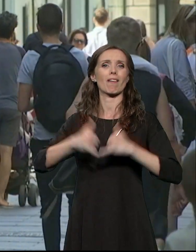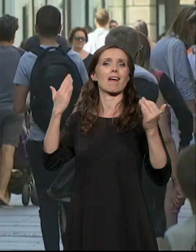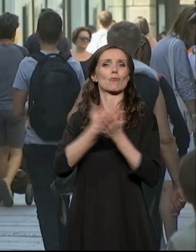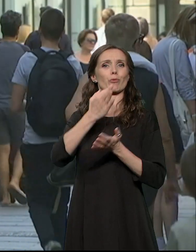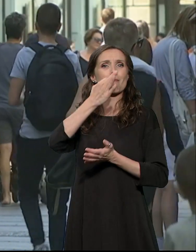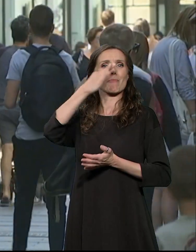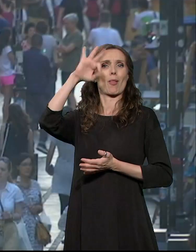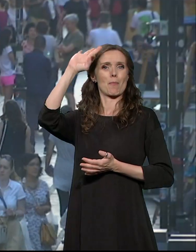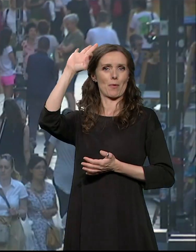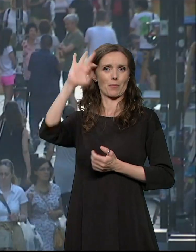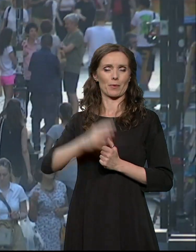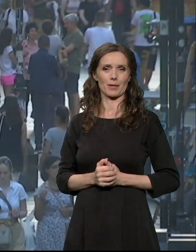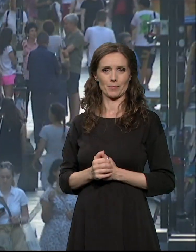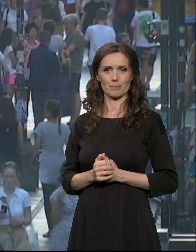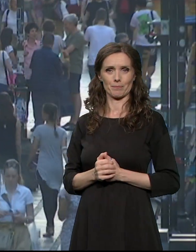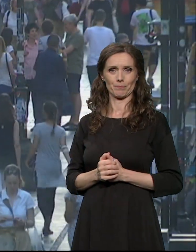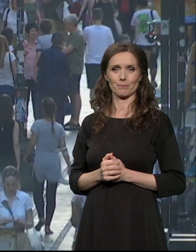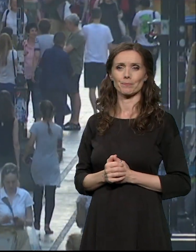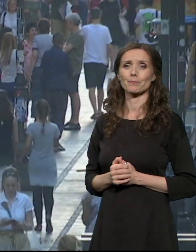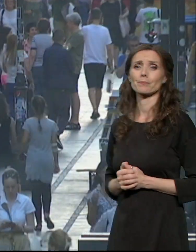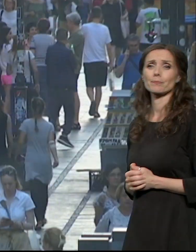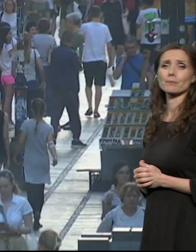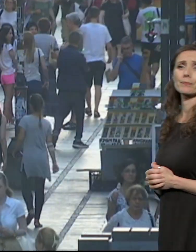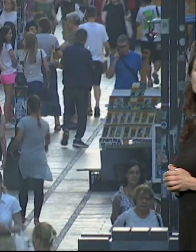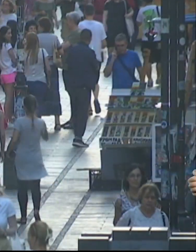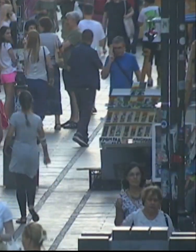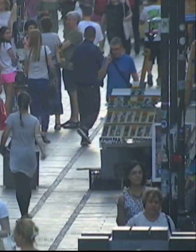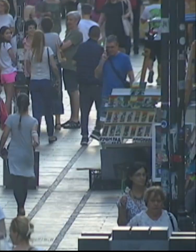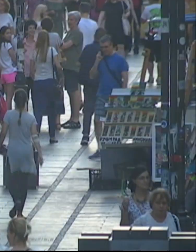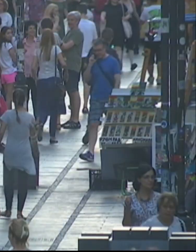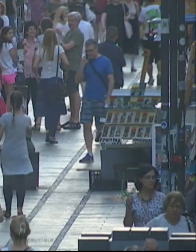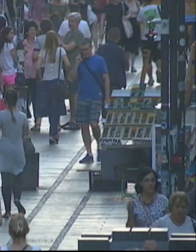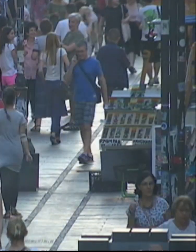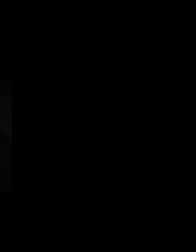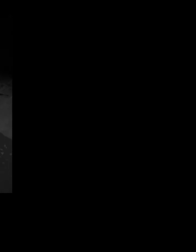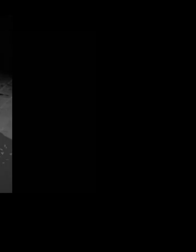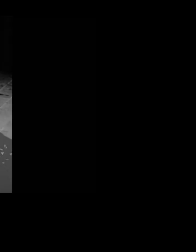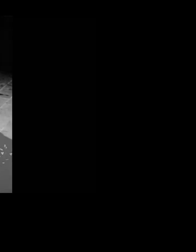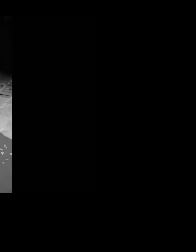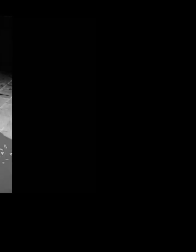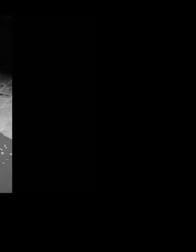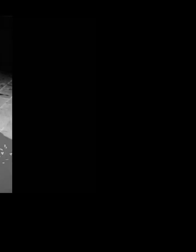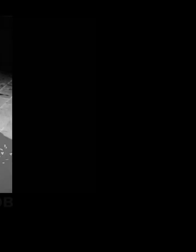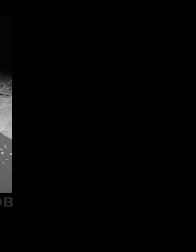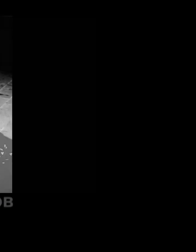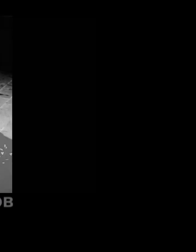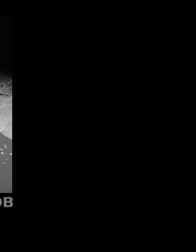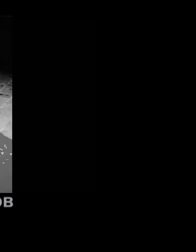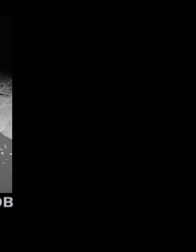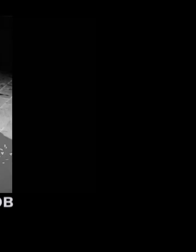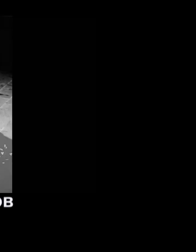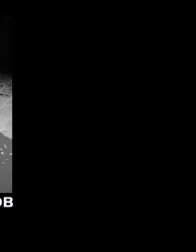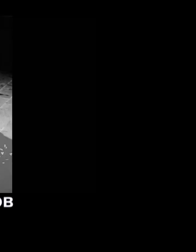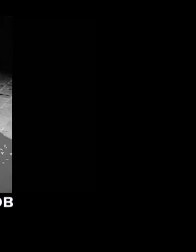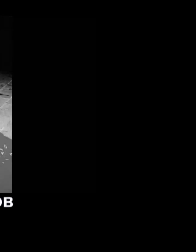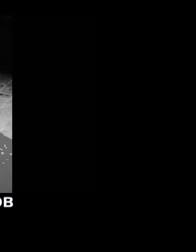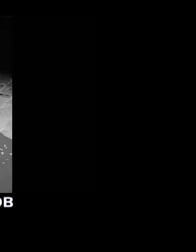poštojemo